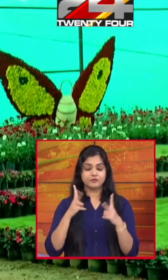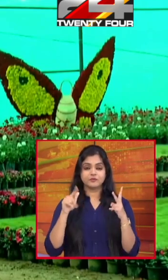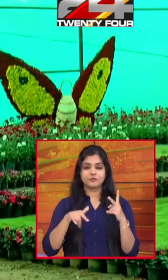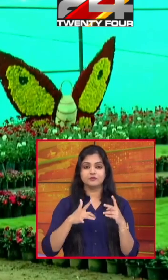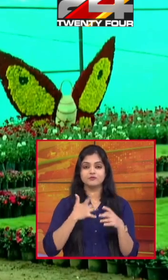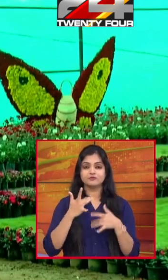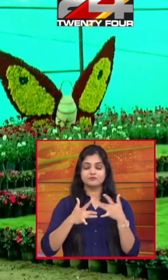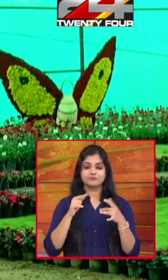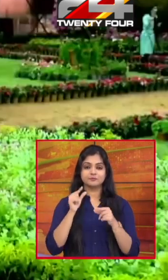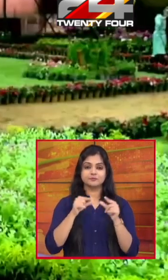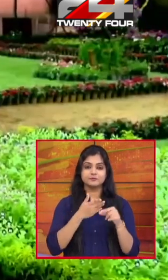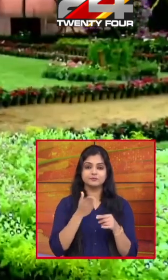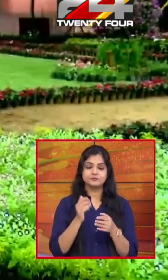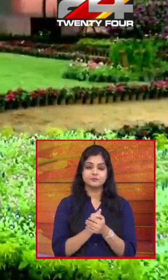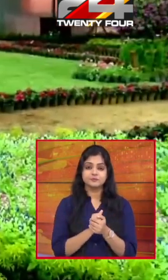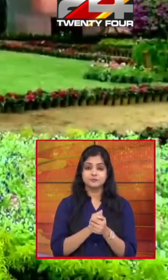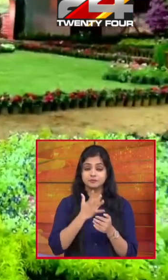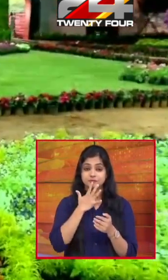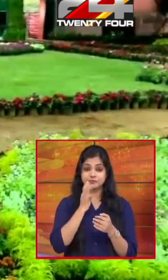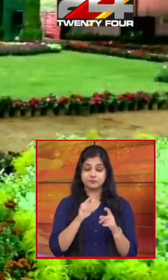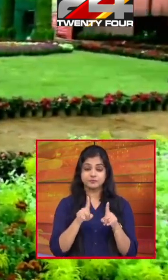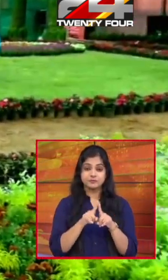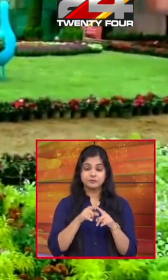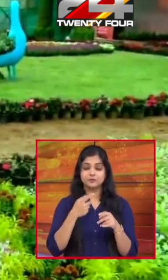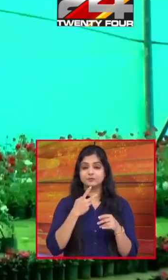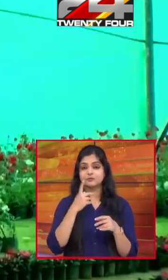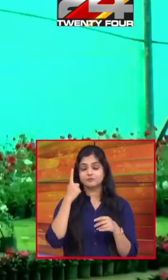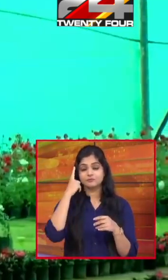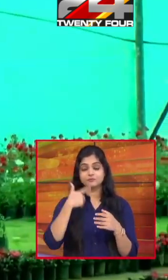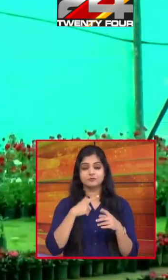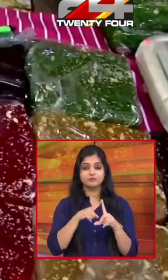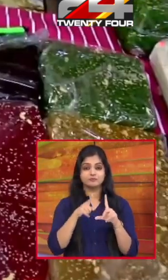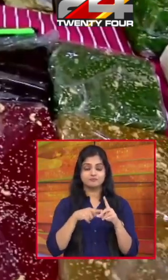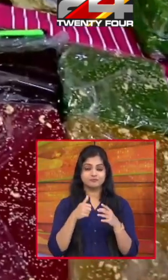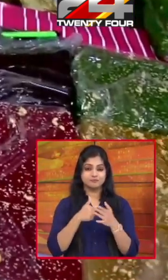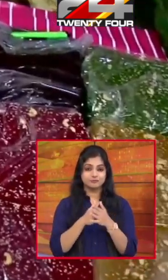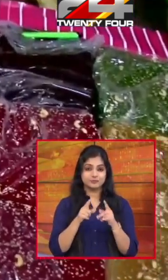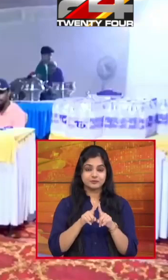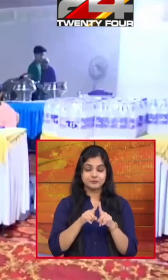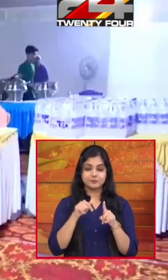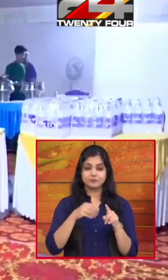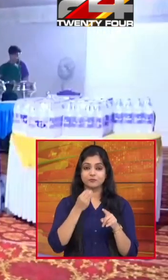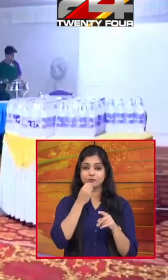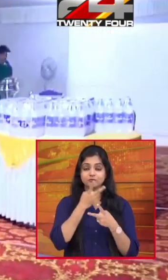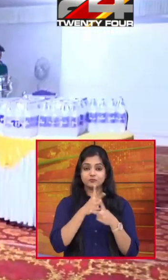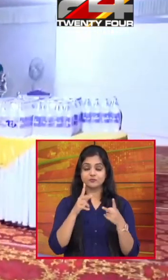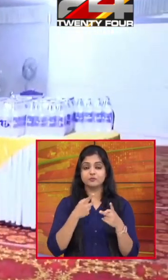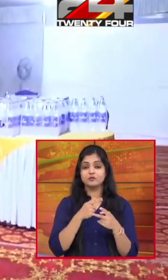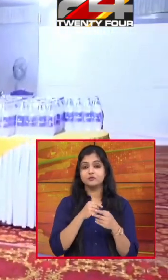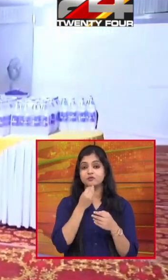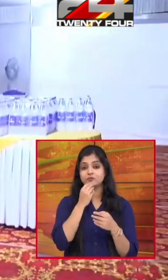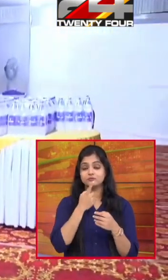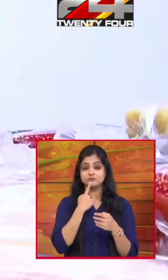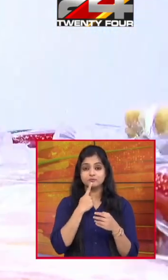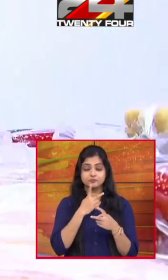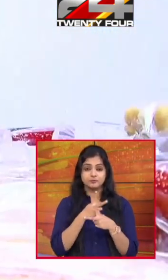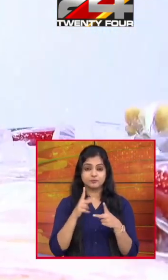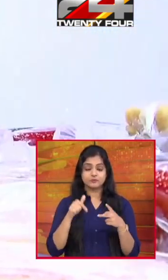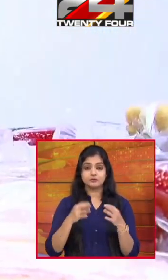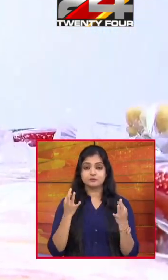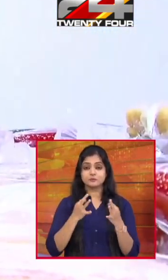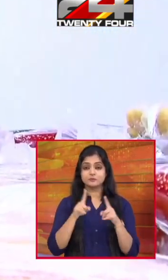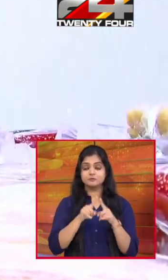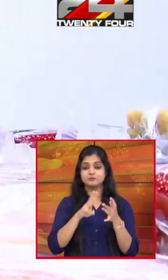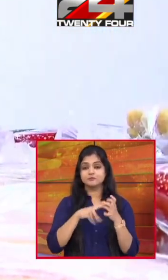അനുഭവങ്ങളാണെന്നതിൽ സംശയമില്ല. രുചിമുകുളങ്ങളെ ത്രസിപ്പിച്ച് മനസ്സും വയറും നിറയ്ക്കാൻ വിശാലമായ ഫുഡ് കോർട്ടിൽ വൈവിധ്യങ്ങളുടെ രുചിക്കൂട്ടുകളുടെ സ്പെഷ്യൽ